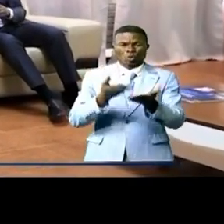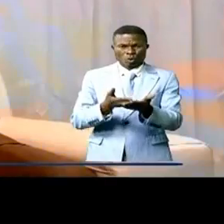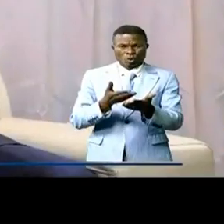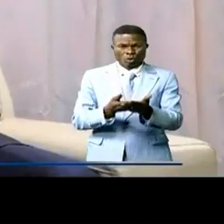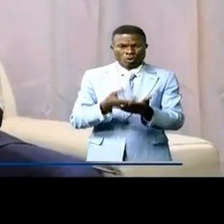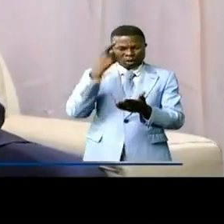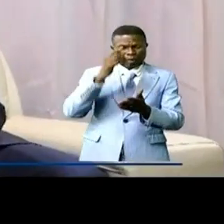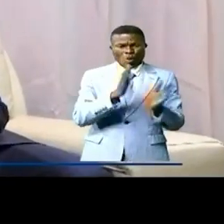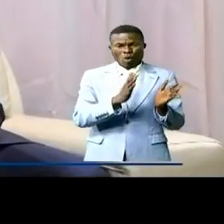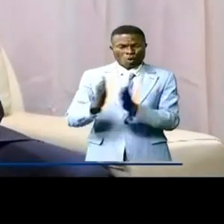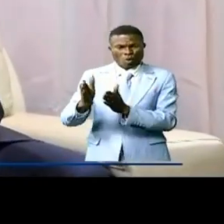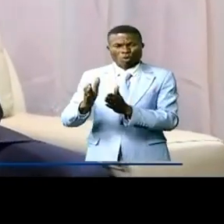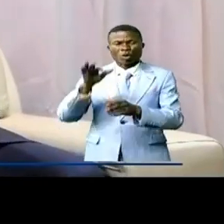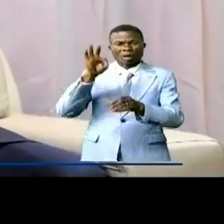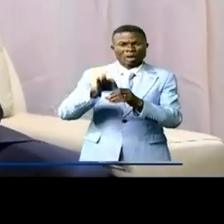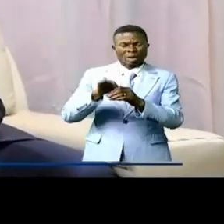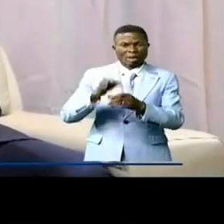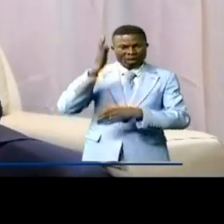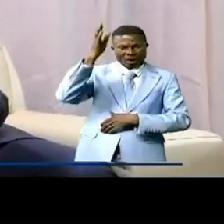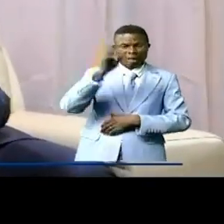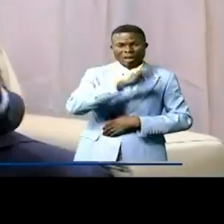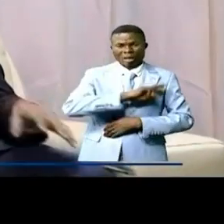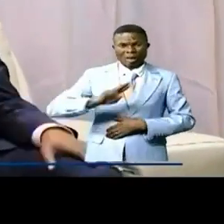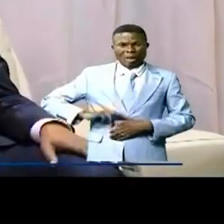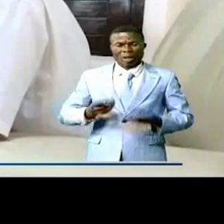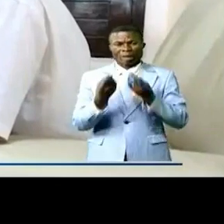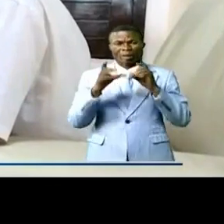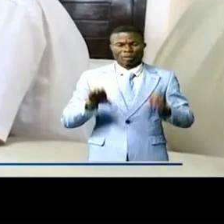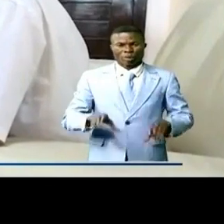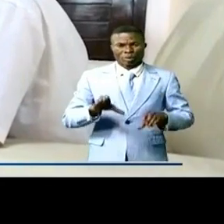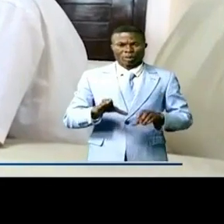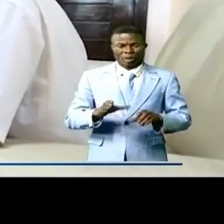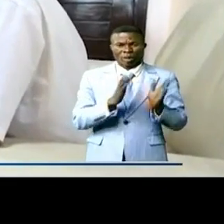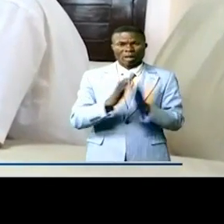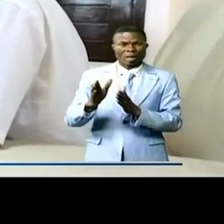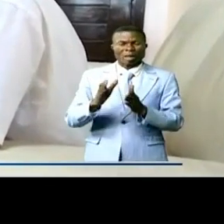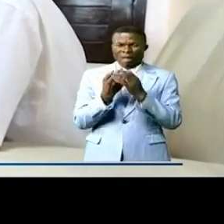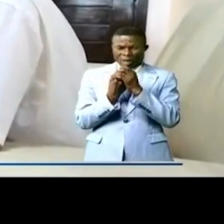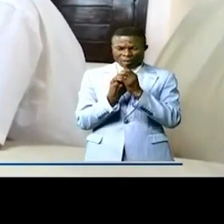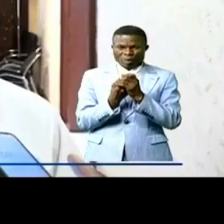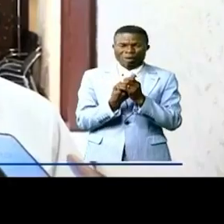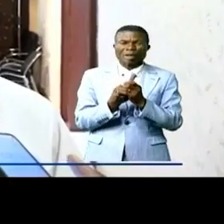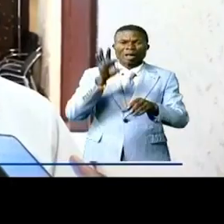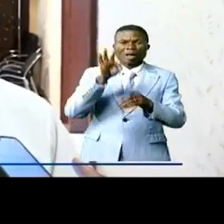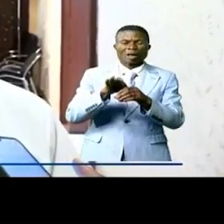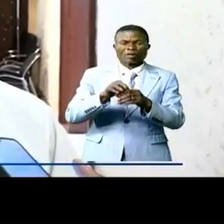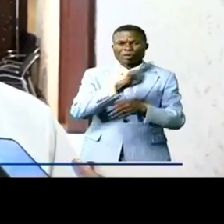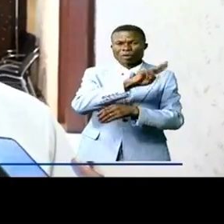processus électoral en cours en république démocratique du congo en prélude des élections 2023